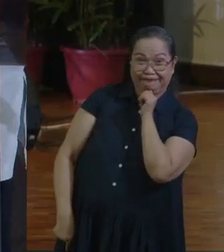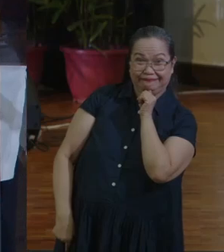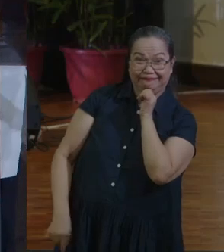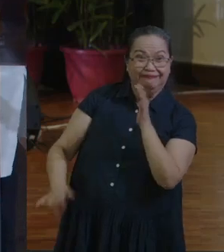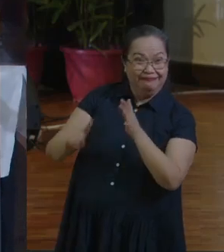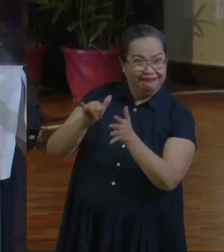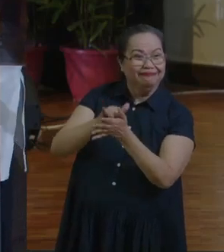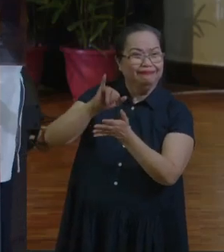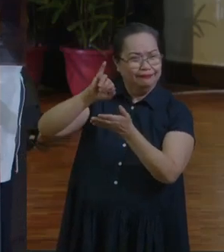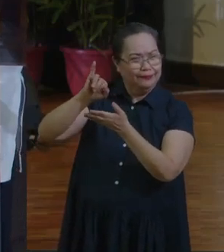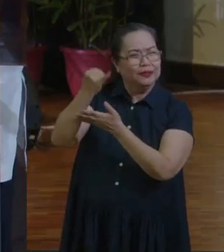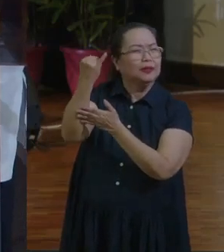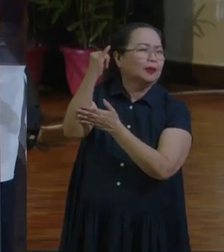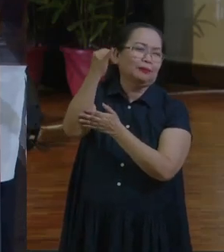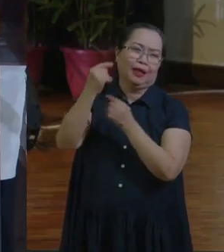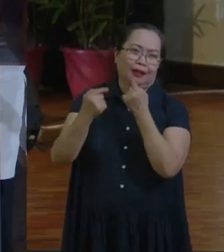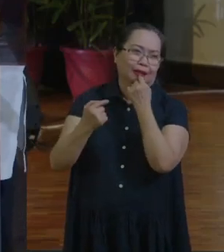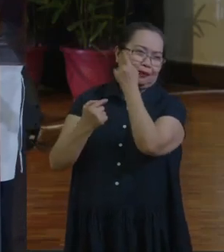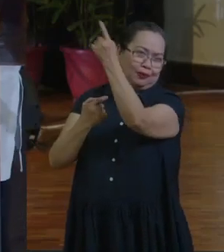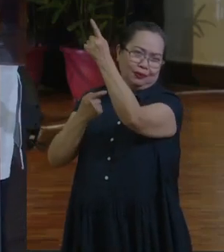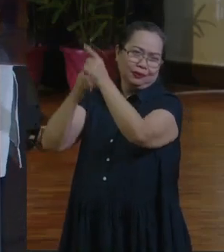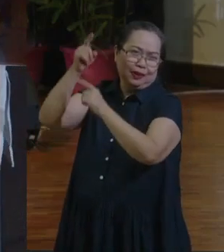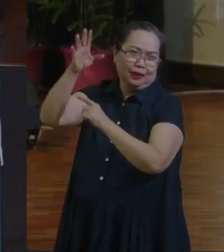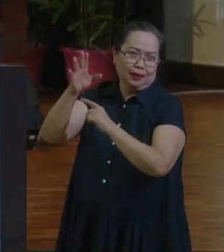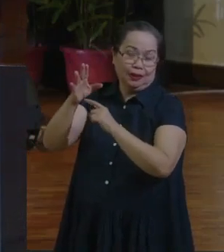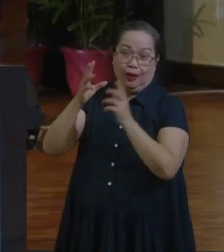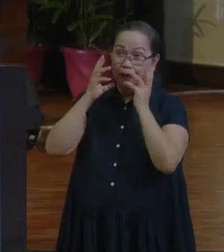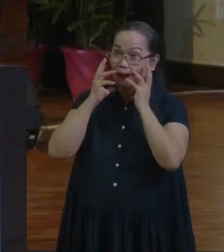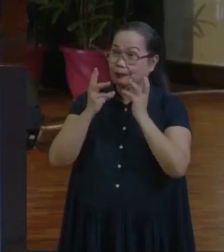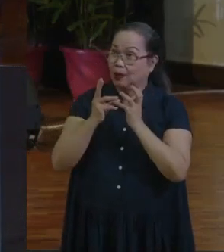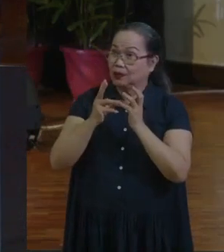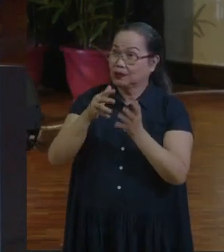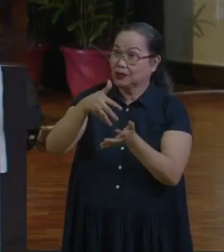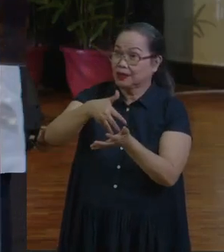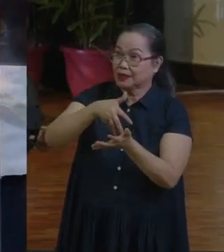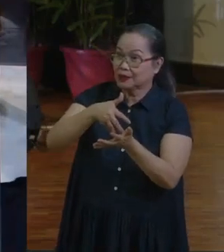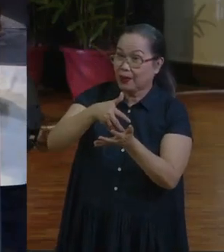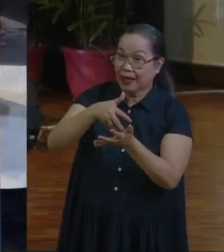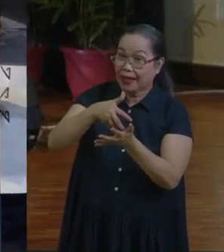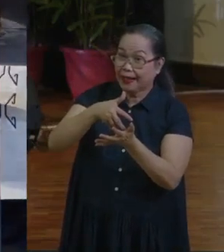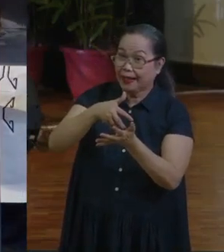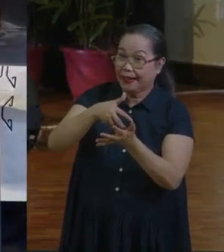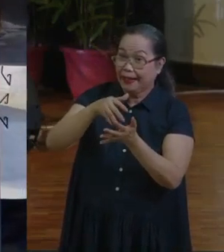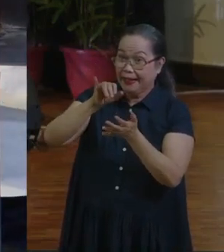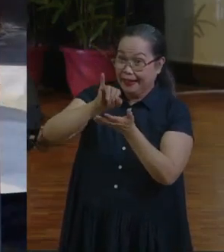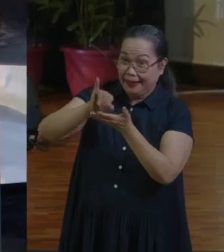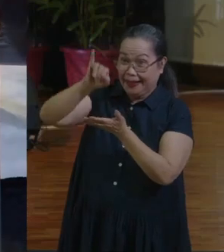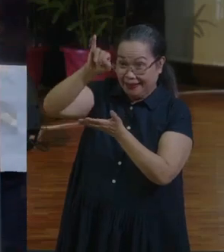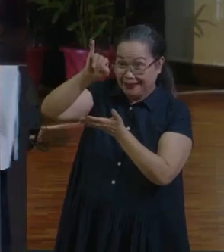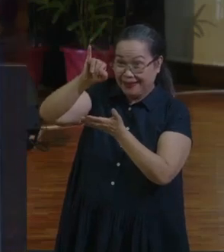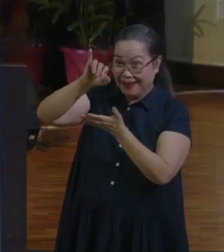kay Jeremiah. So si Moses, si Elijah, si Jeremiah, mga lalaki